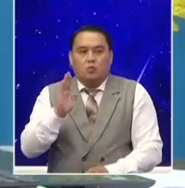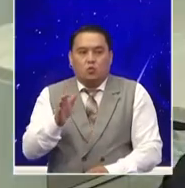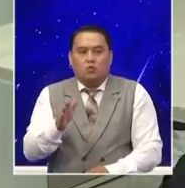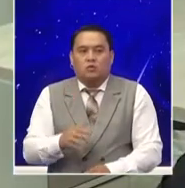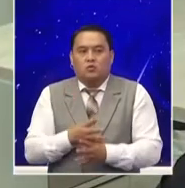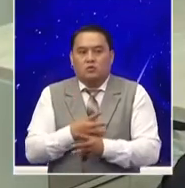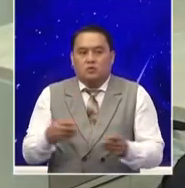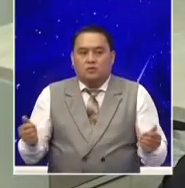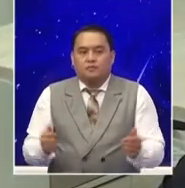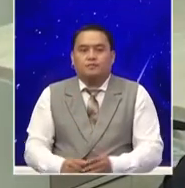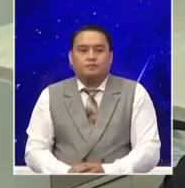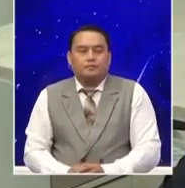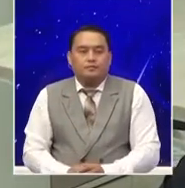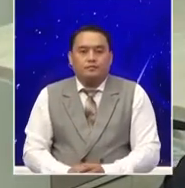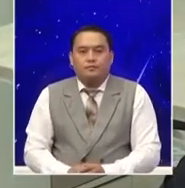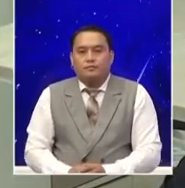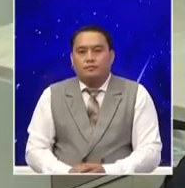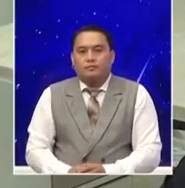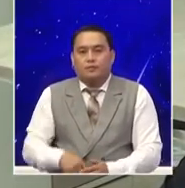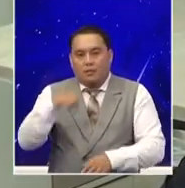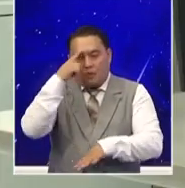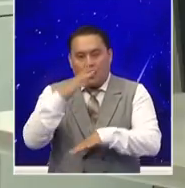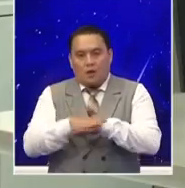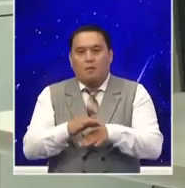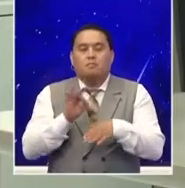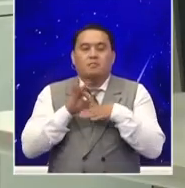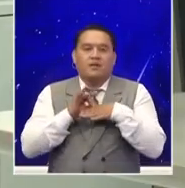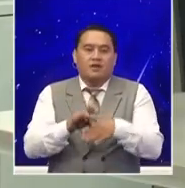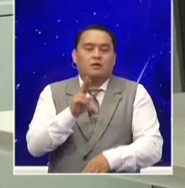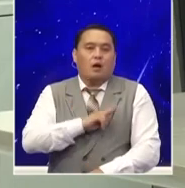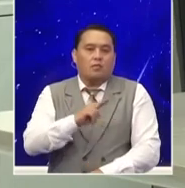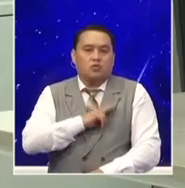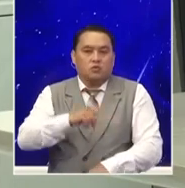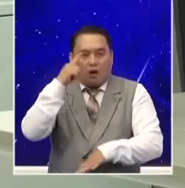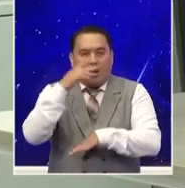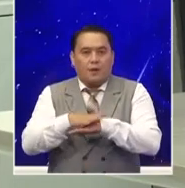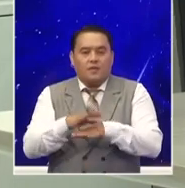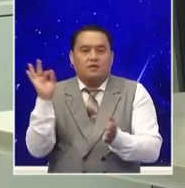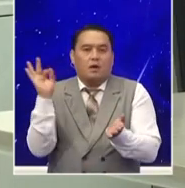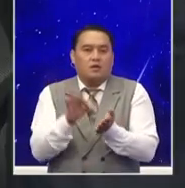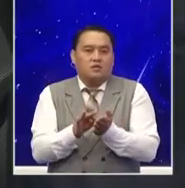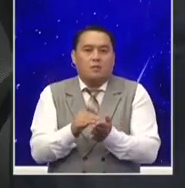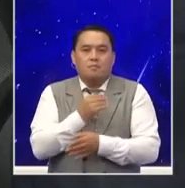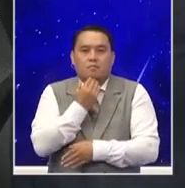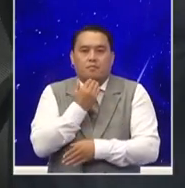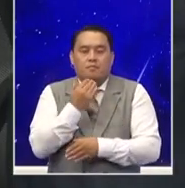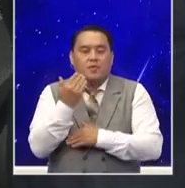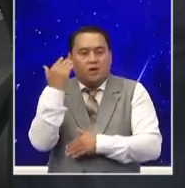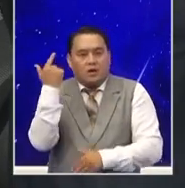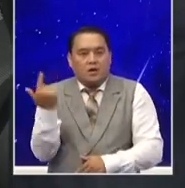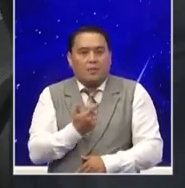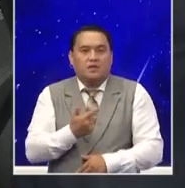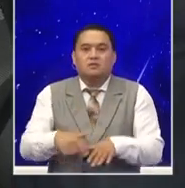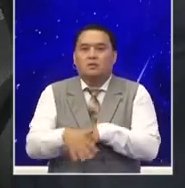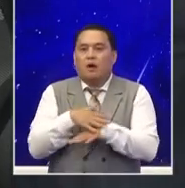исчезнет. Подводя итоги, Амандык Баталов отметил значение проводимых работ сервисными акиматами, нацеленных на повышение цифровой грамотности